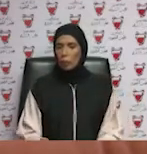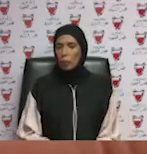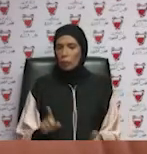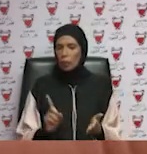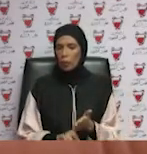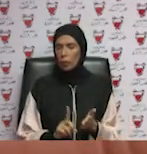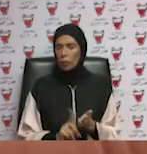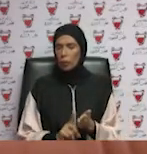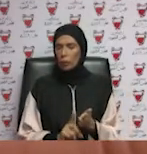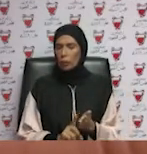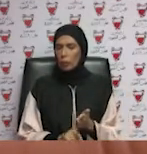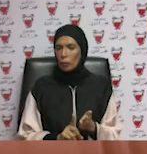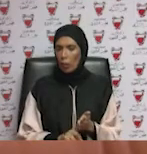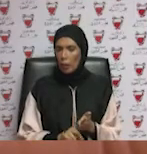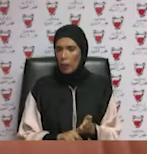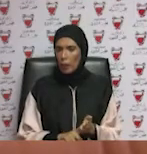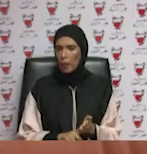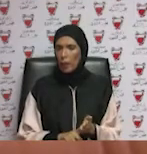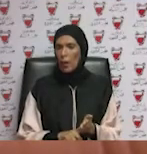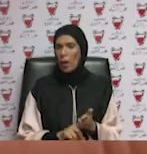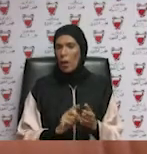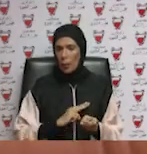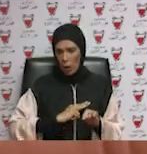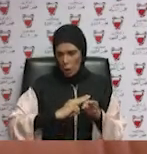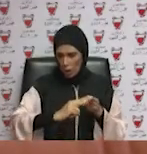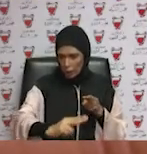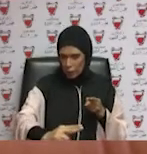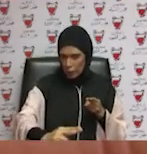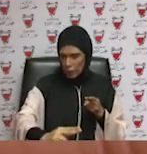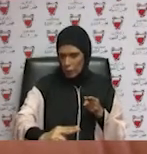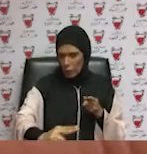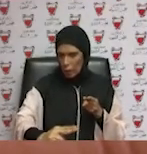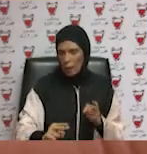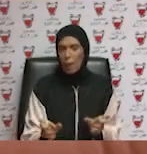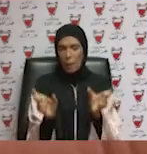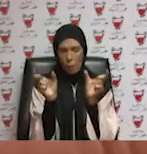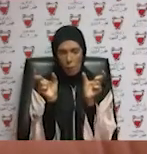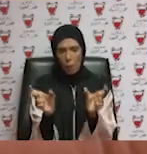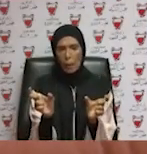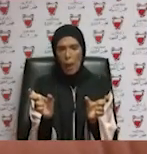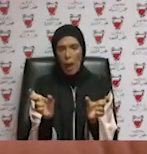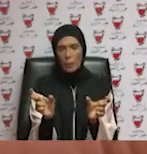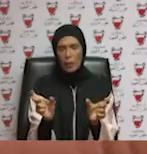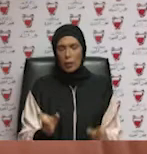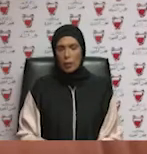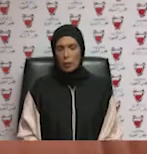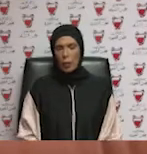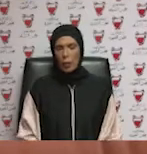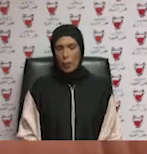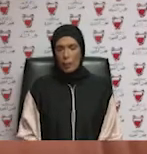أن نراعي فيها مبدأ السلامة، مبدأ الأمن، مبدأ قدرة الجهة المعنية على